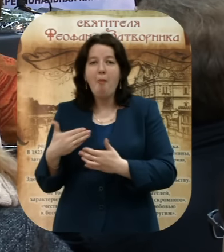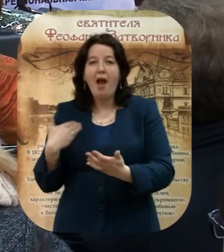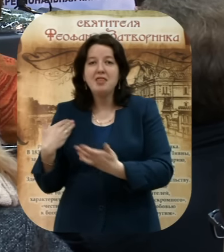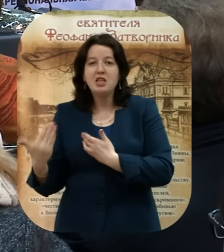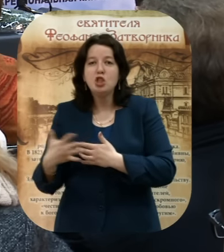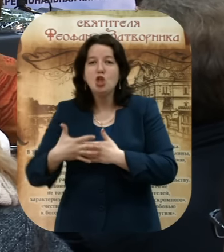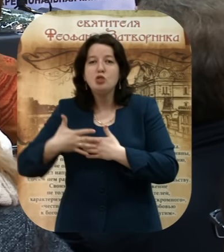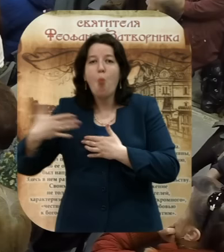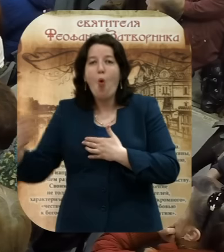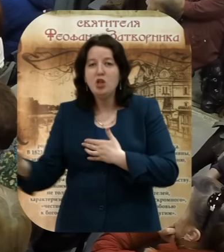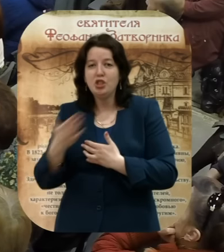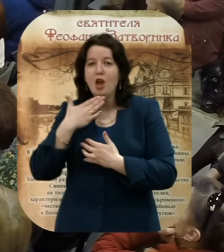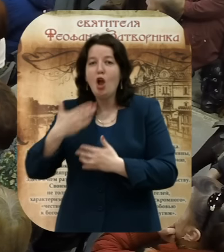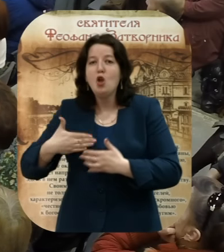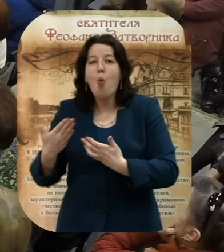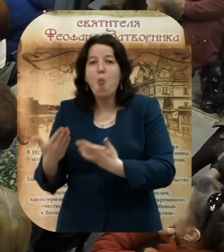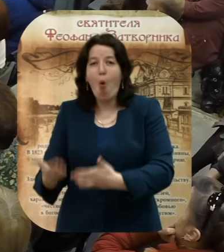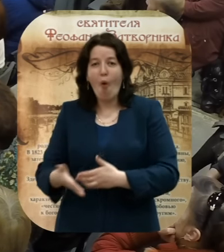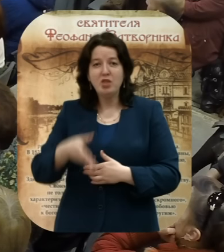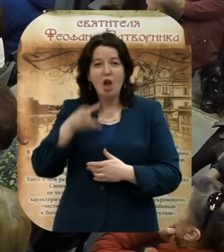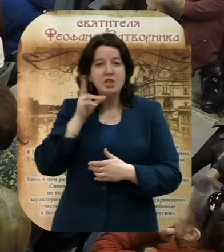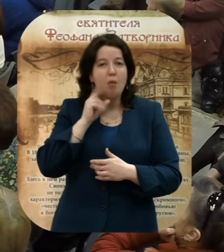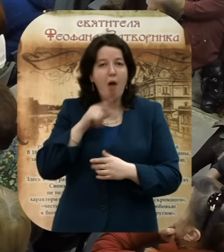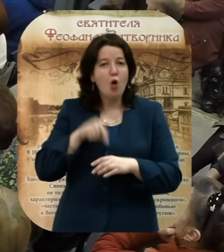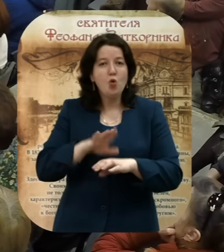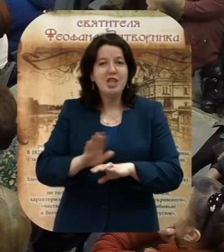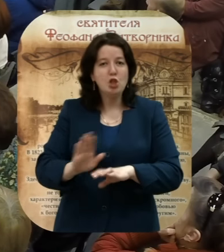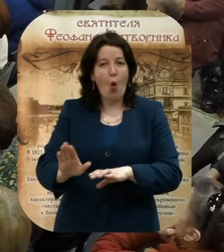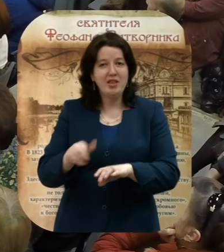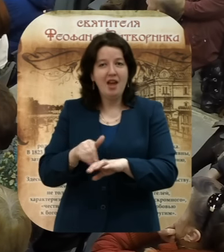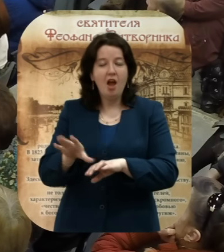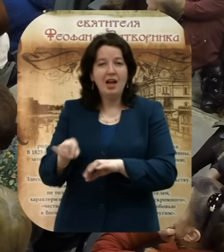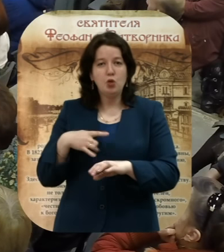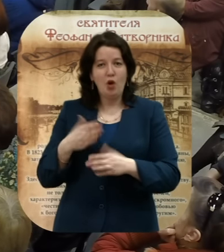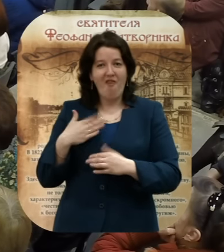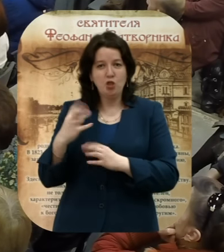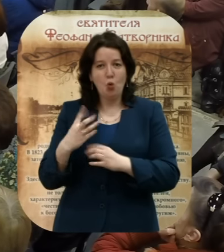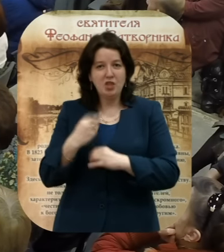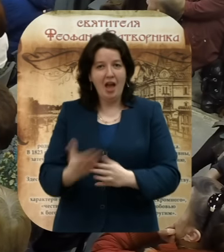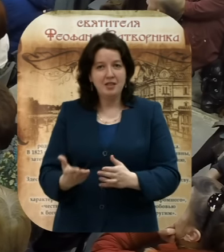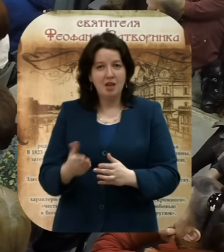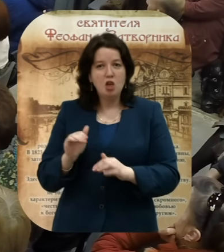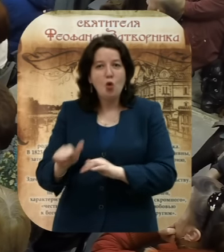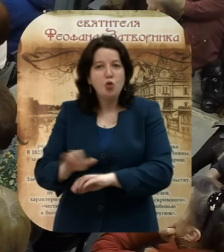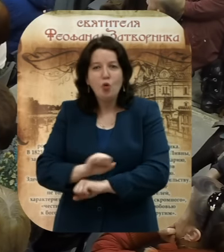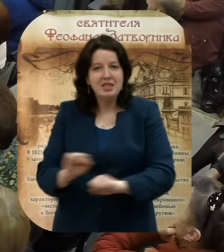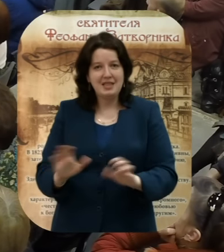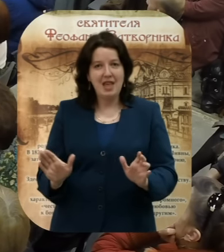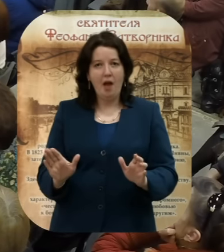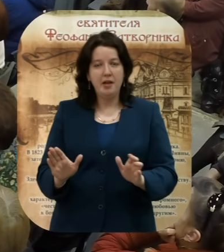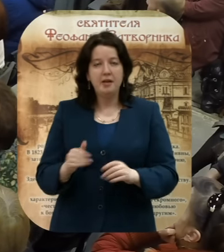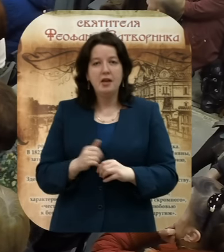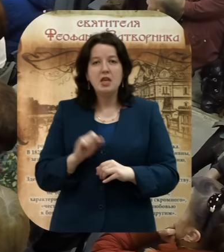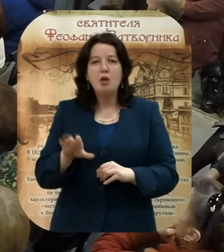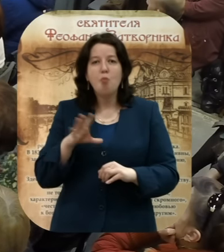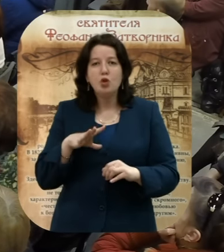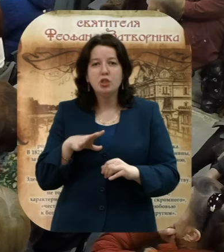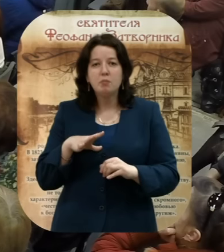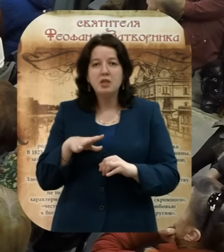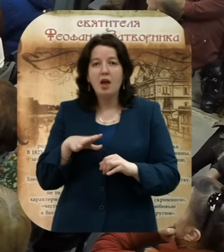чем к человеку. Собаку не троньте, которая вас кусает. Да. Не троньте. И которую, может быть,